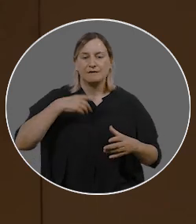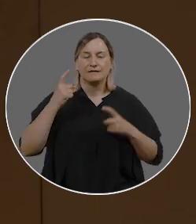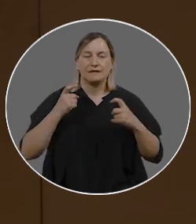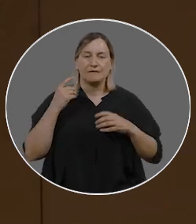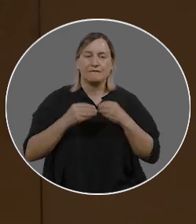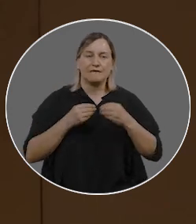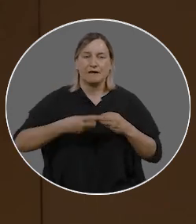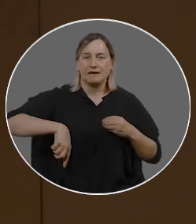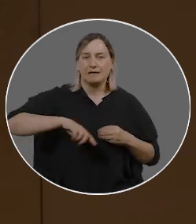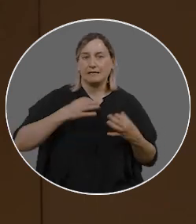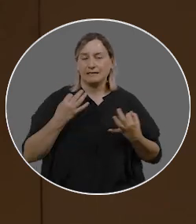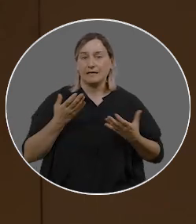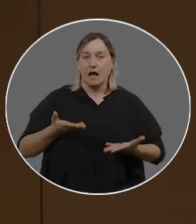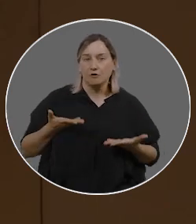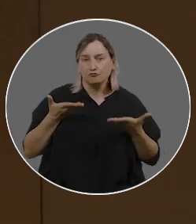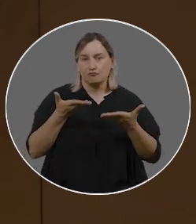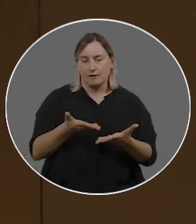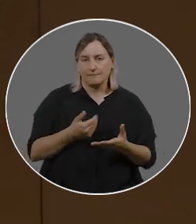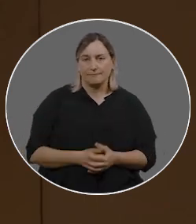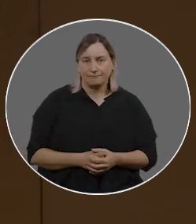és ajudar